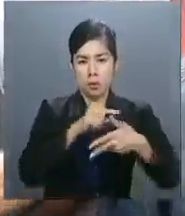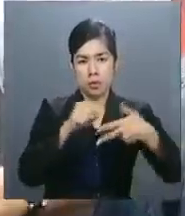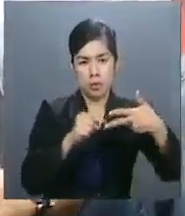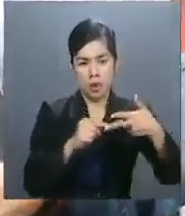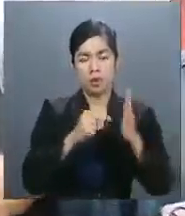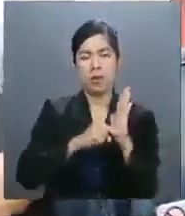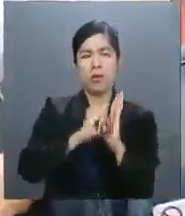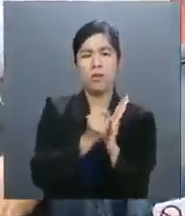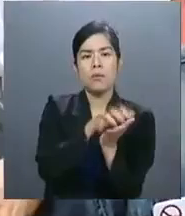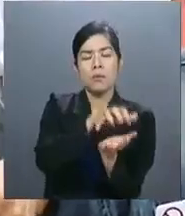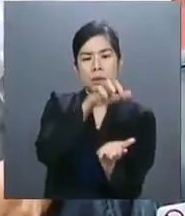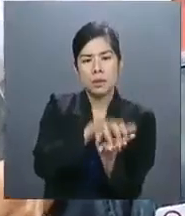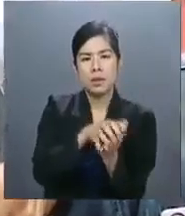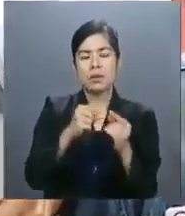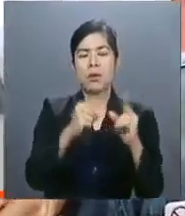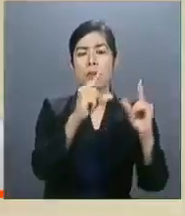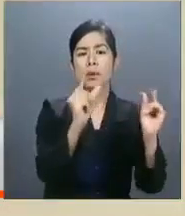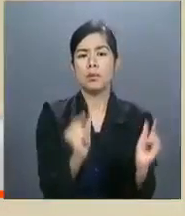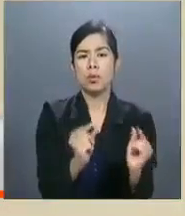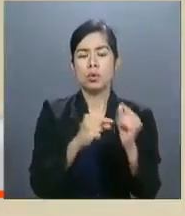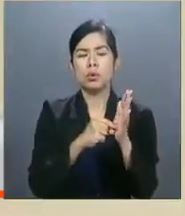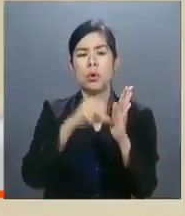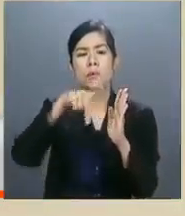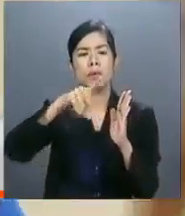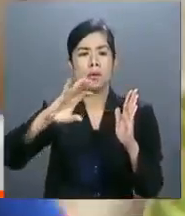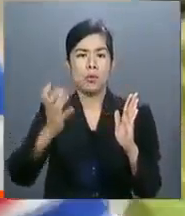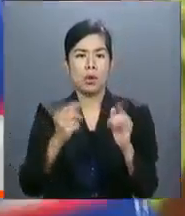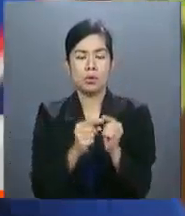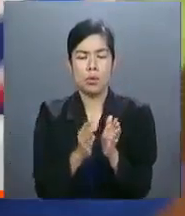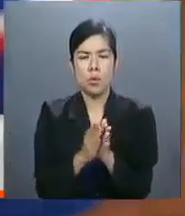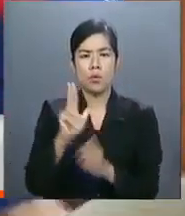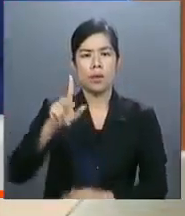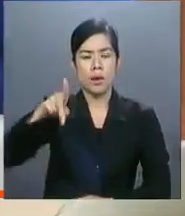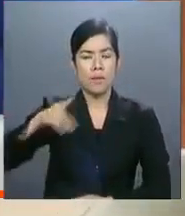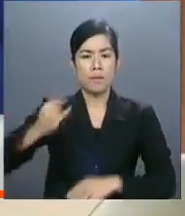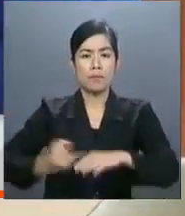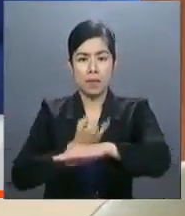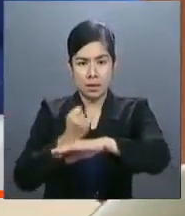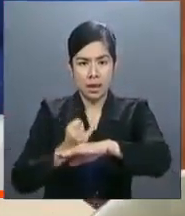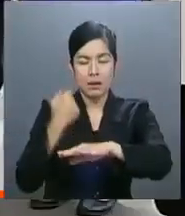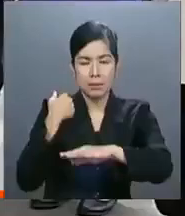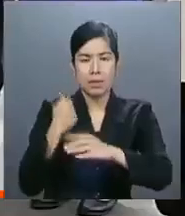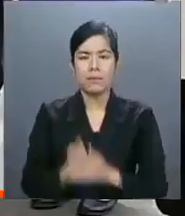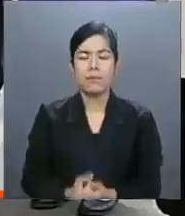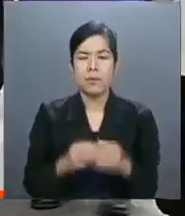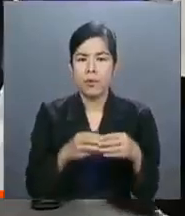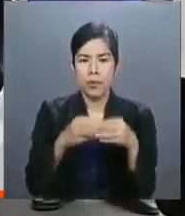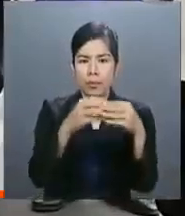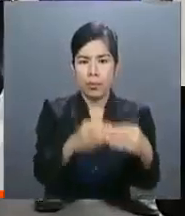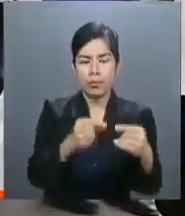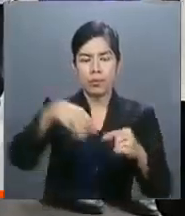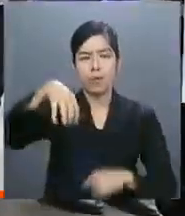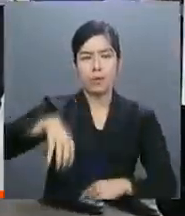รเพชรบูรณ์และพิษณุโลกรวมกว่า 3,000 ไร่เดินทางมาที่ศูนย์รับเรื่องร้องเรียนทำเนียบรัฐบาลเพื่อติดตามผลการประชุมคณะรัฐมนต